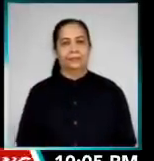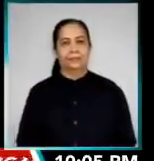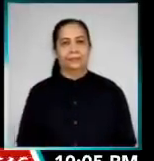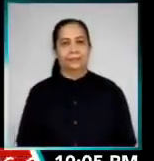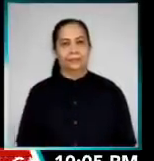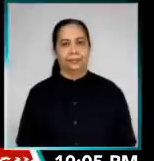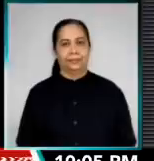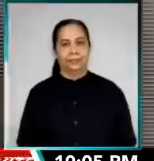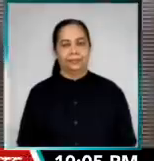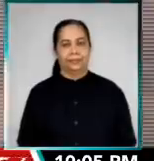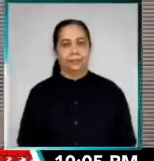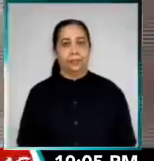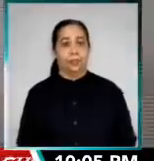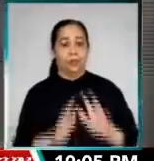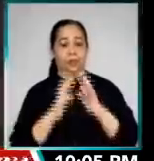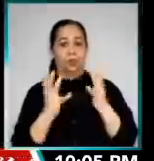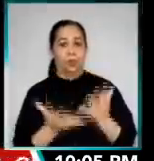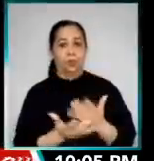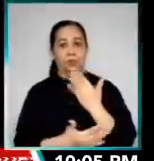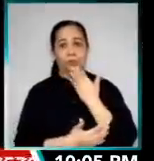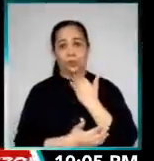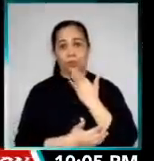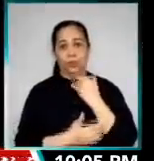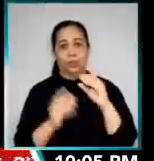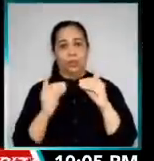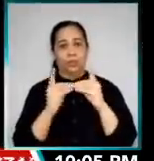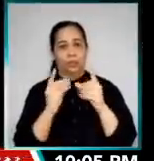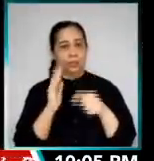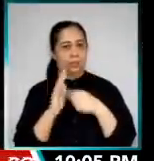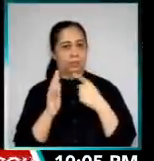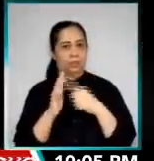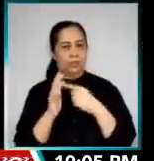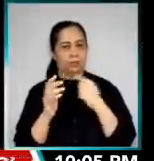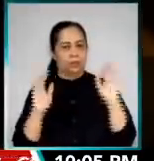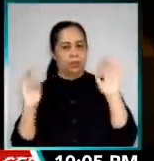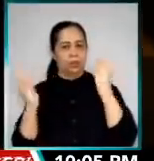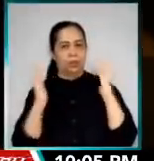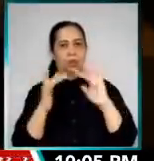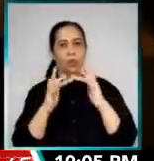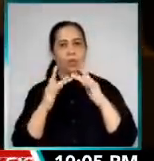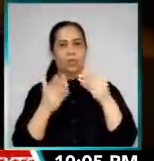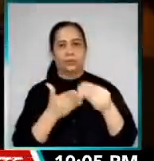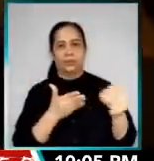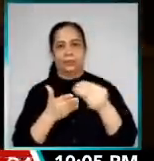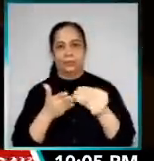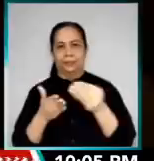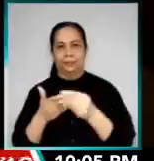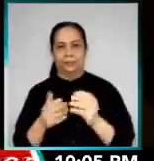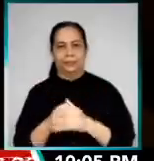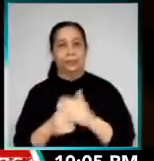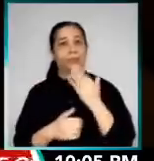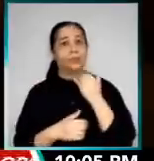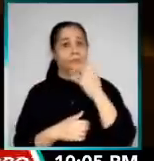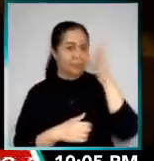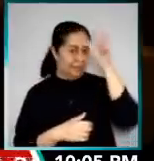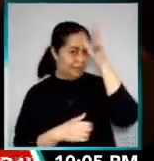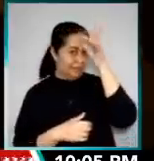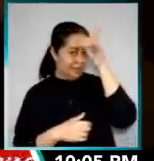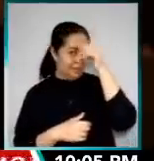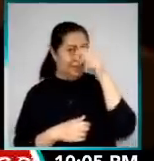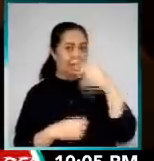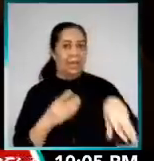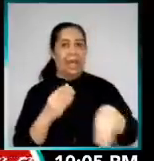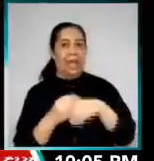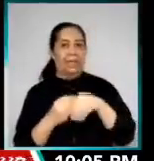Ang mundo ng sugar dating minsan ikinukumpara sa online shopping. Sugar daddy ang nag-a-add to cart sa kanyang sugar